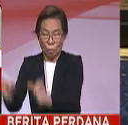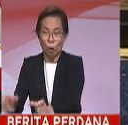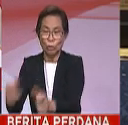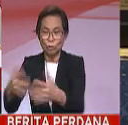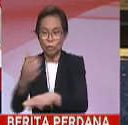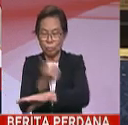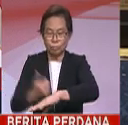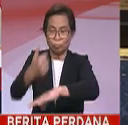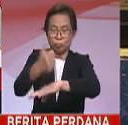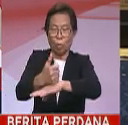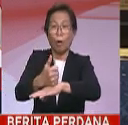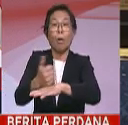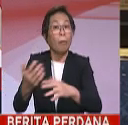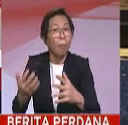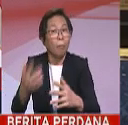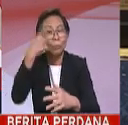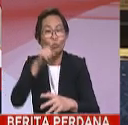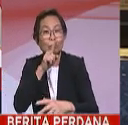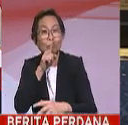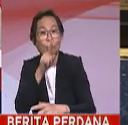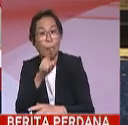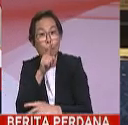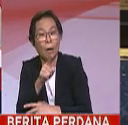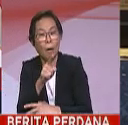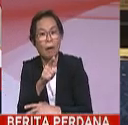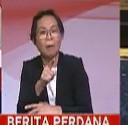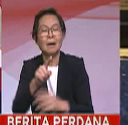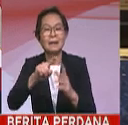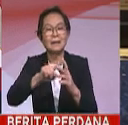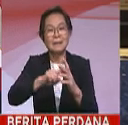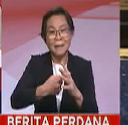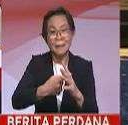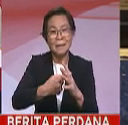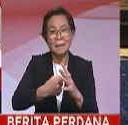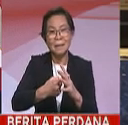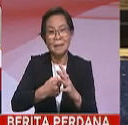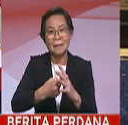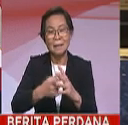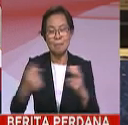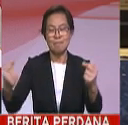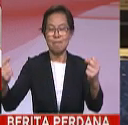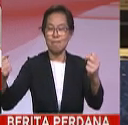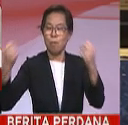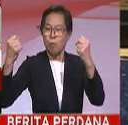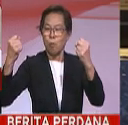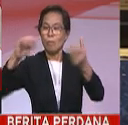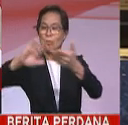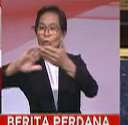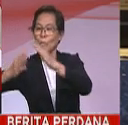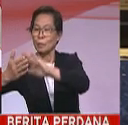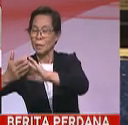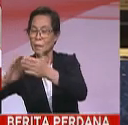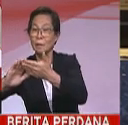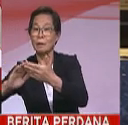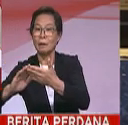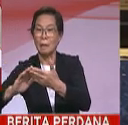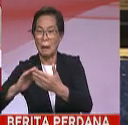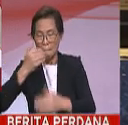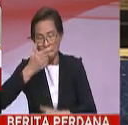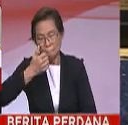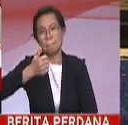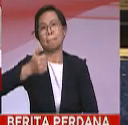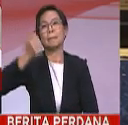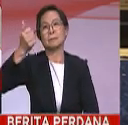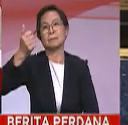dibentuk untuk memastikan pelaksanaan langkah pemerkasaan komuniti dengan lebih